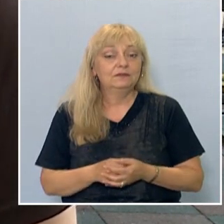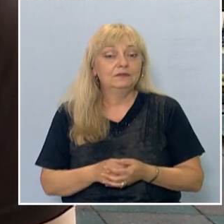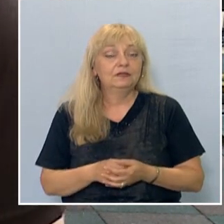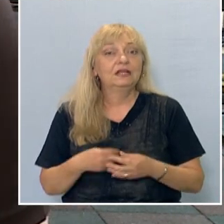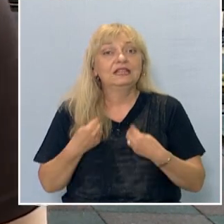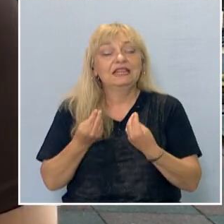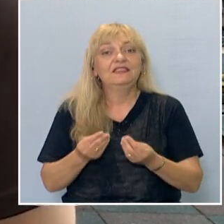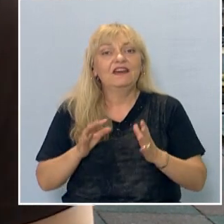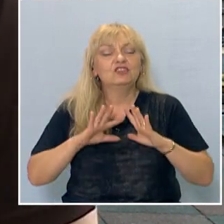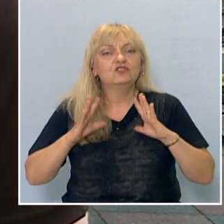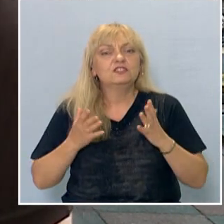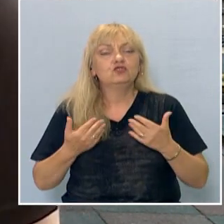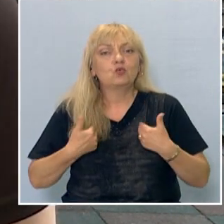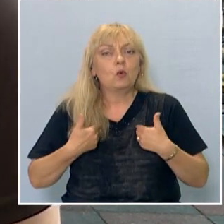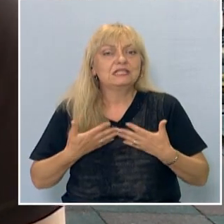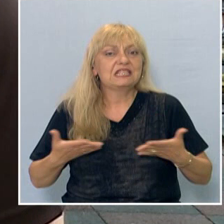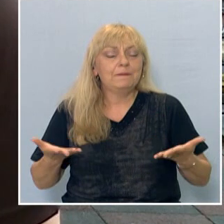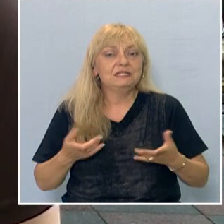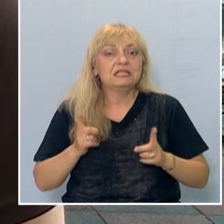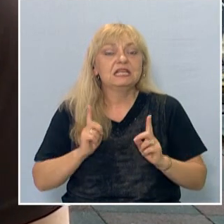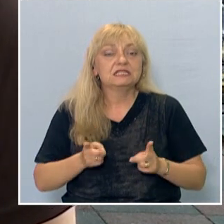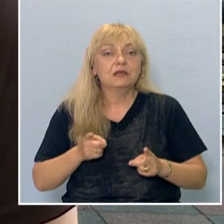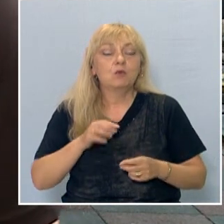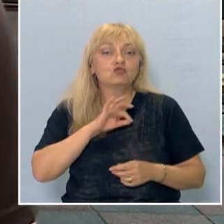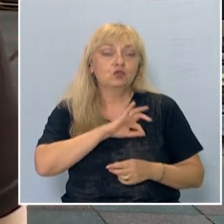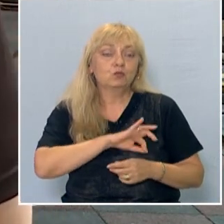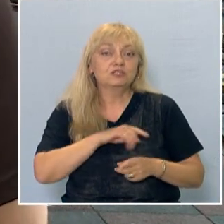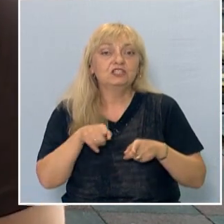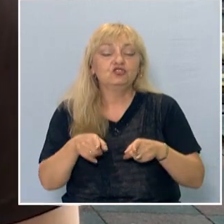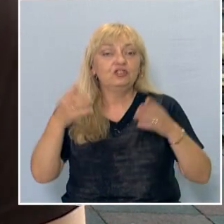трябва да даваш всичко от себе си, за да постигнеш тези високи резултати.